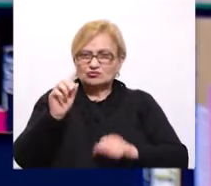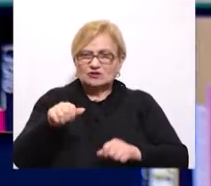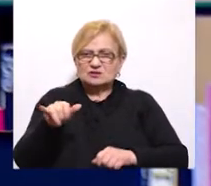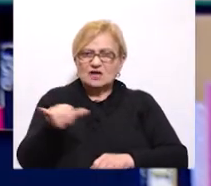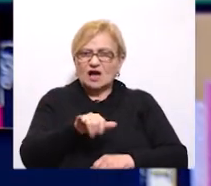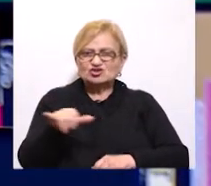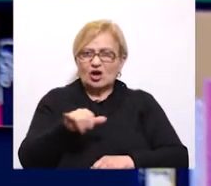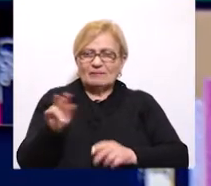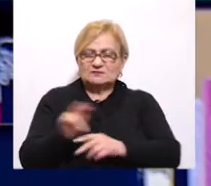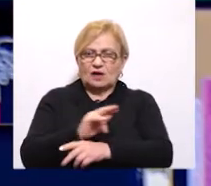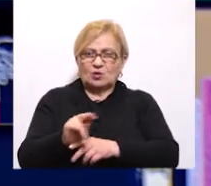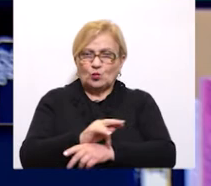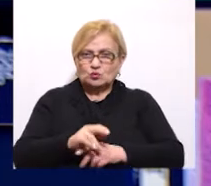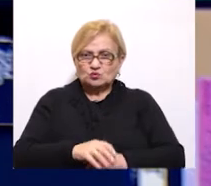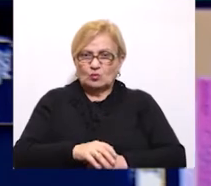განკურნება?